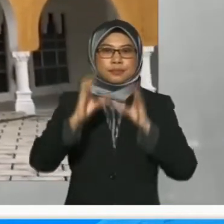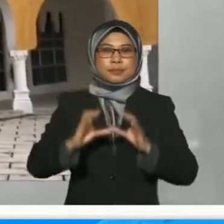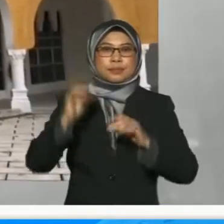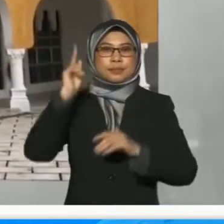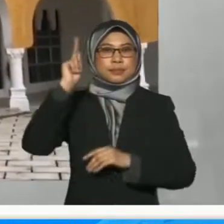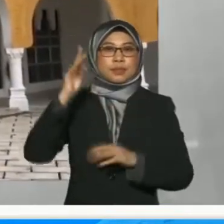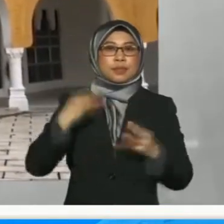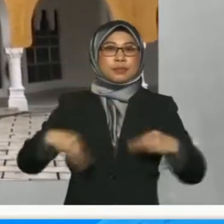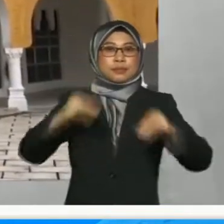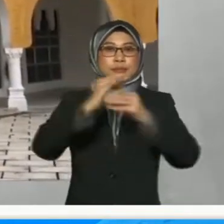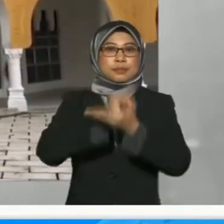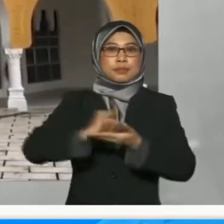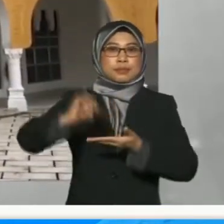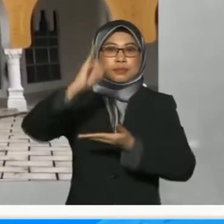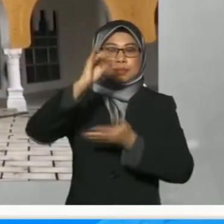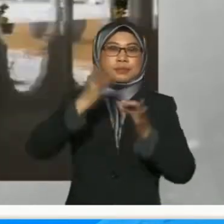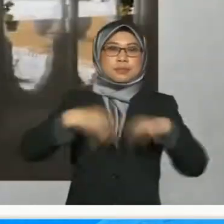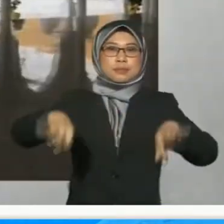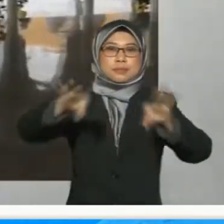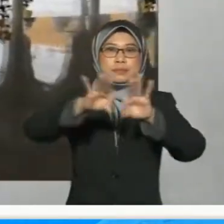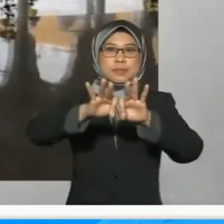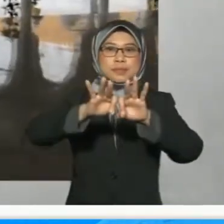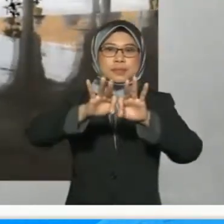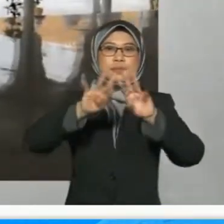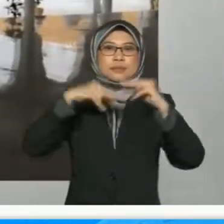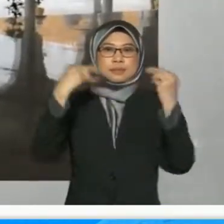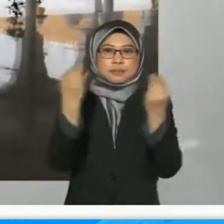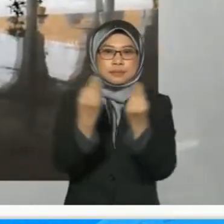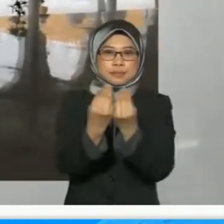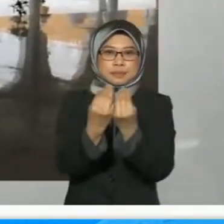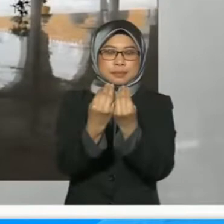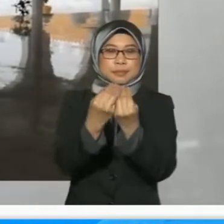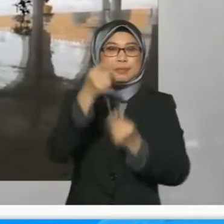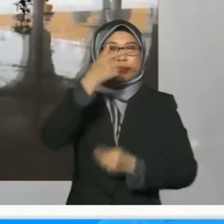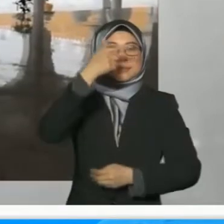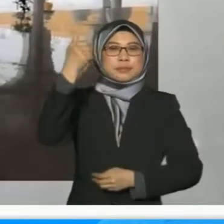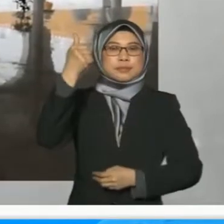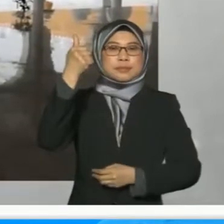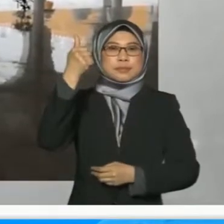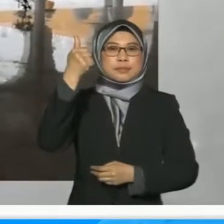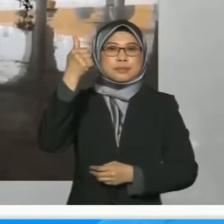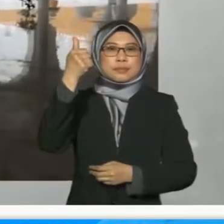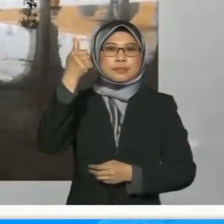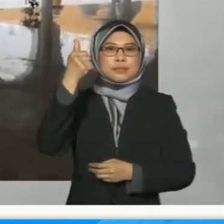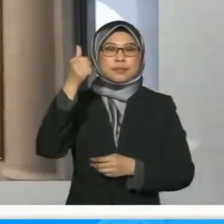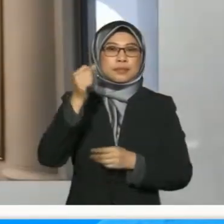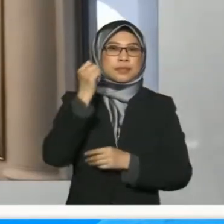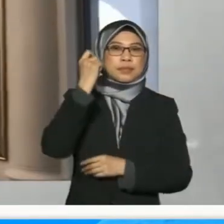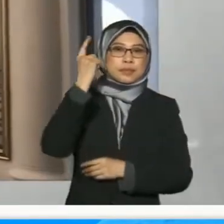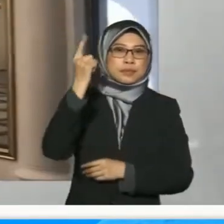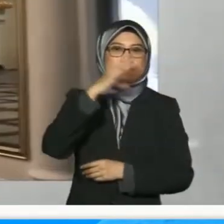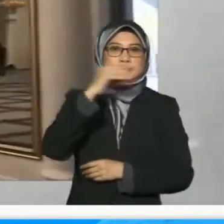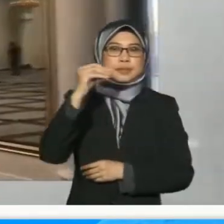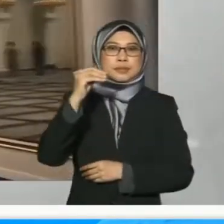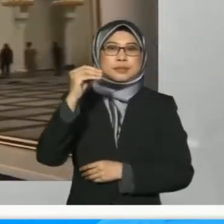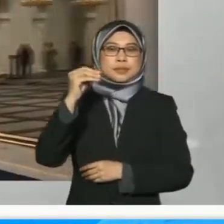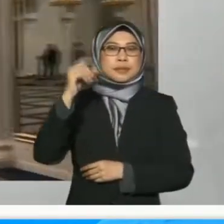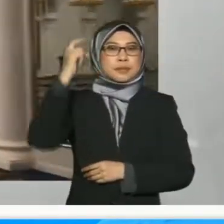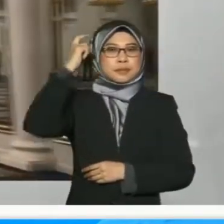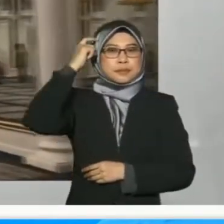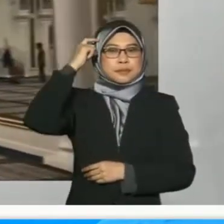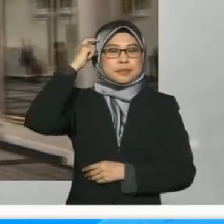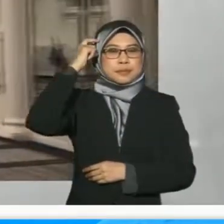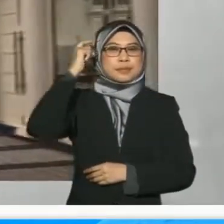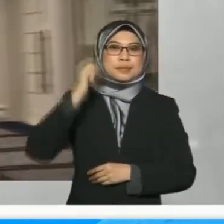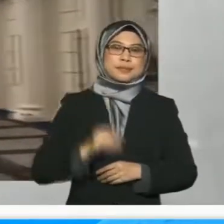diangkat sebagai sebuah institusi penting dalam masyarakat karenanya ia didirikan dan ideologi pemikiran